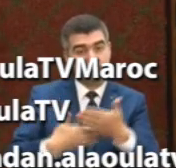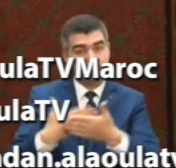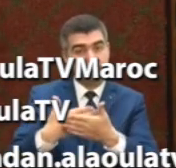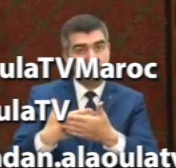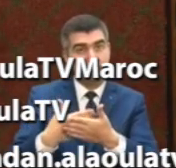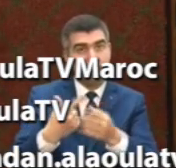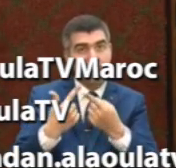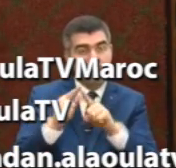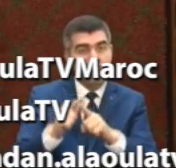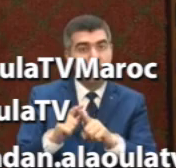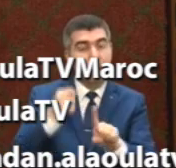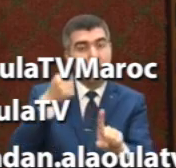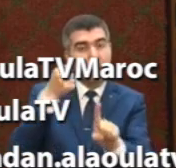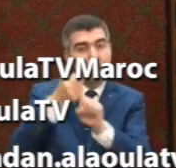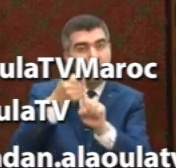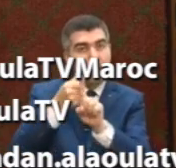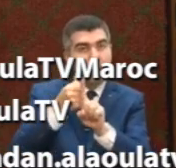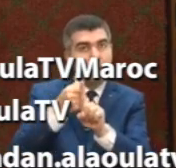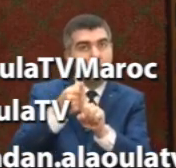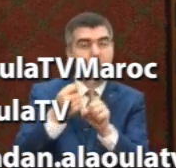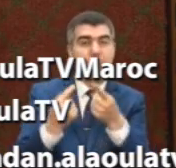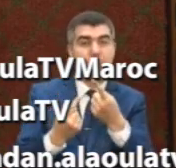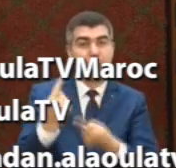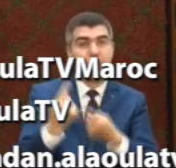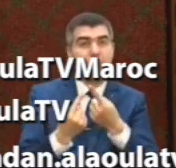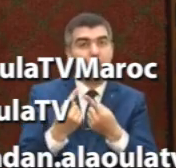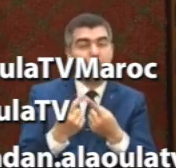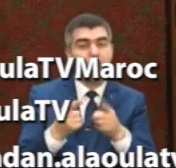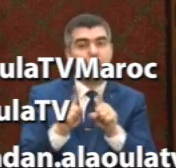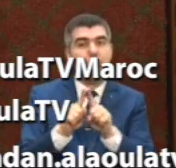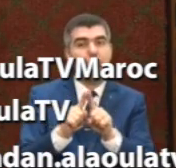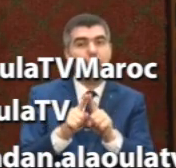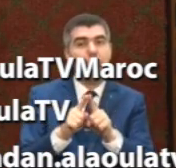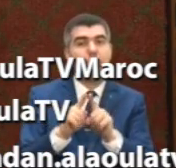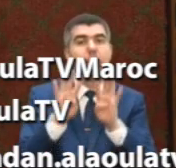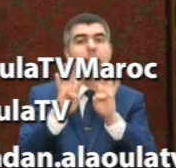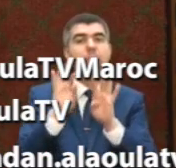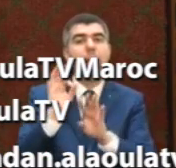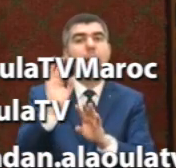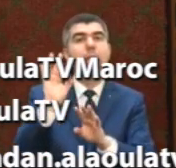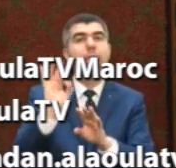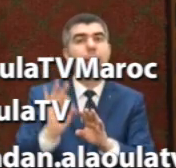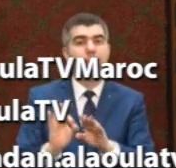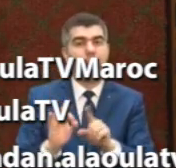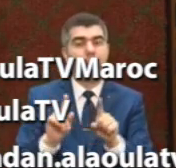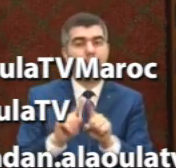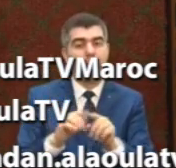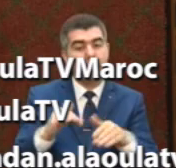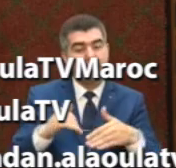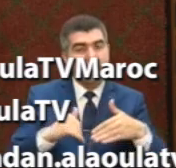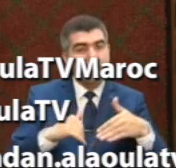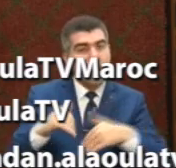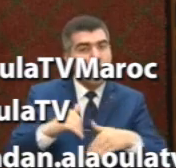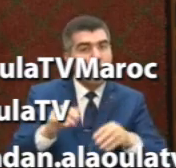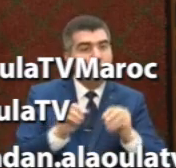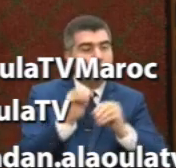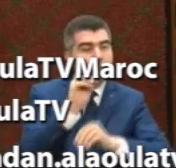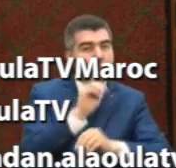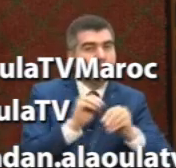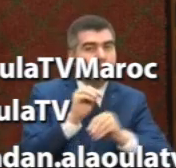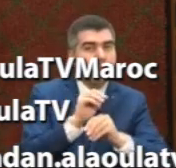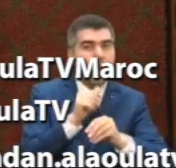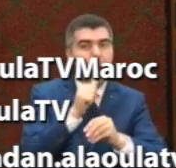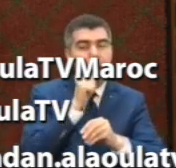واحد، الاشغال تقريبا وصلت 80% فيما يخص تطهير السائل والطرقات، الماء الصالح